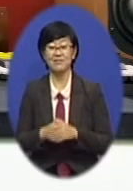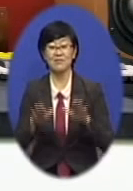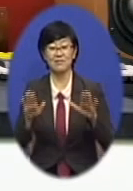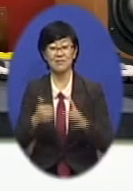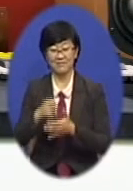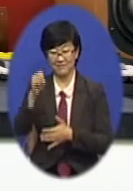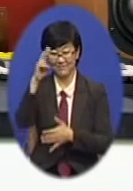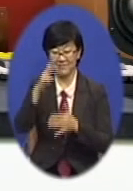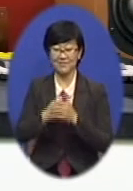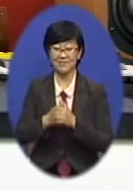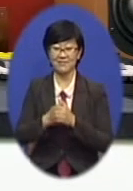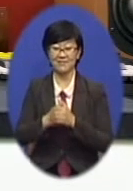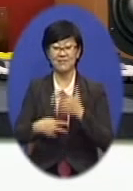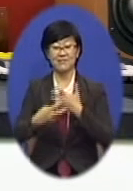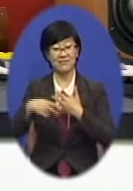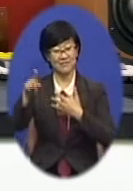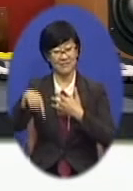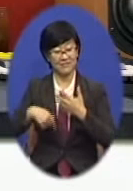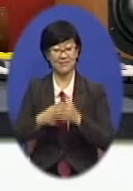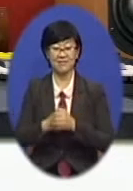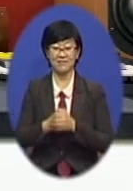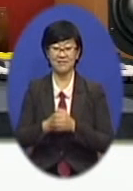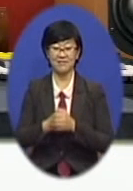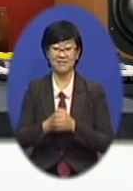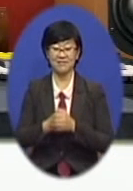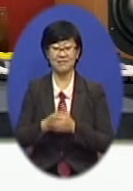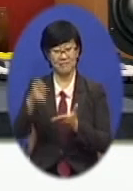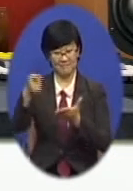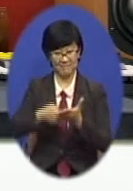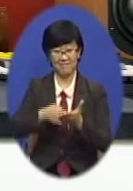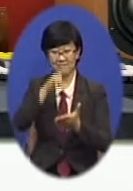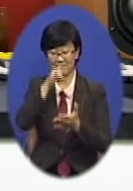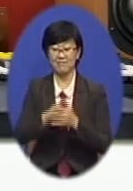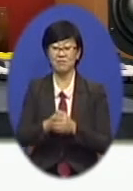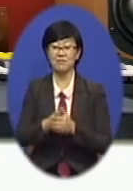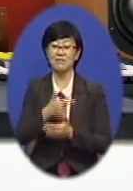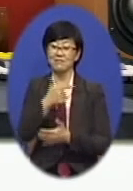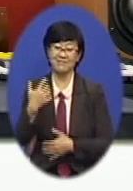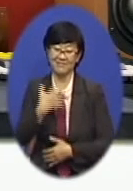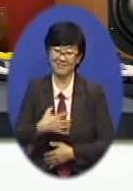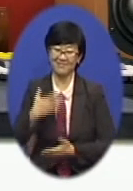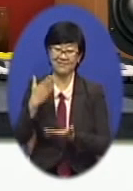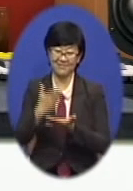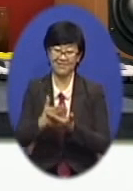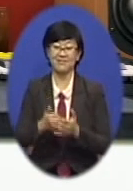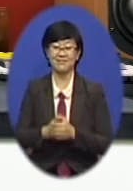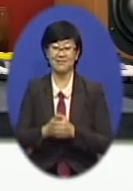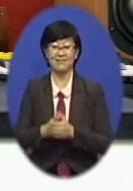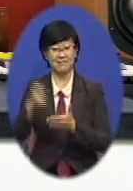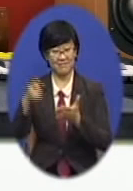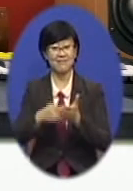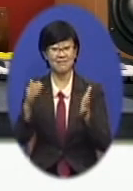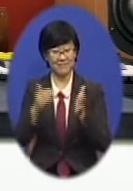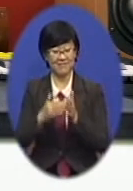오늘 갑자기 병원에 갔다 와서 네. 수술하게 됐는데 너무 걱정하지 말고 수술 잘